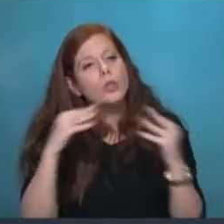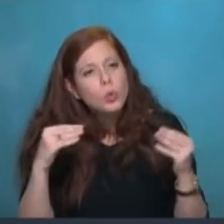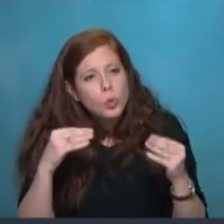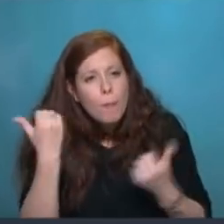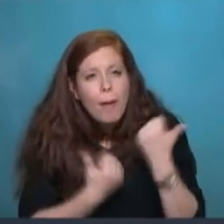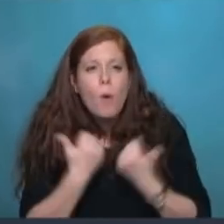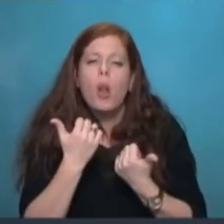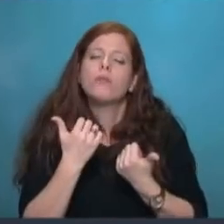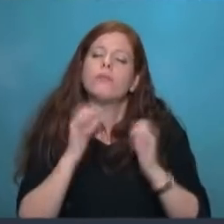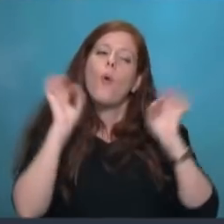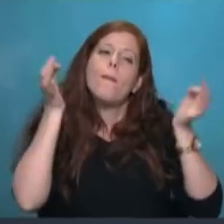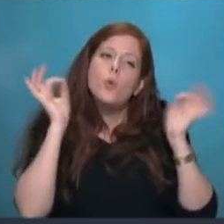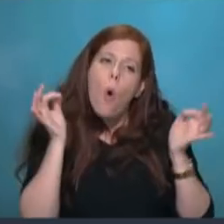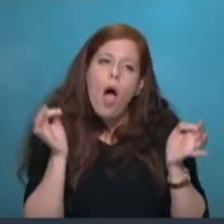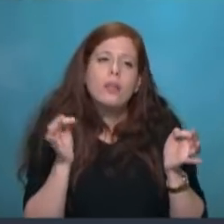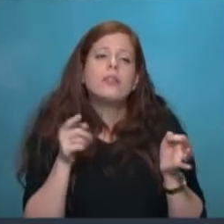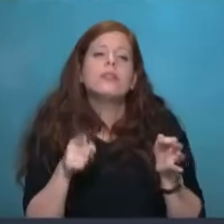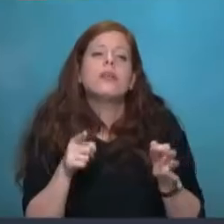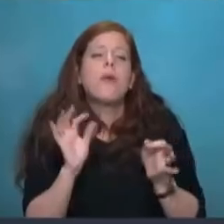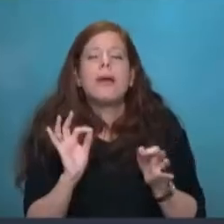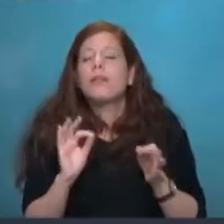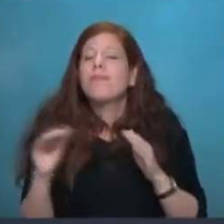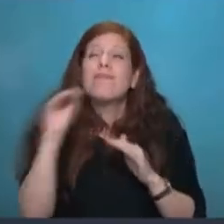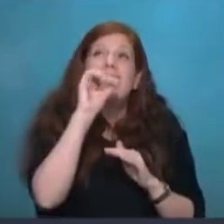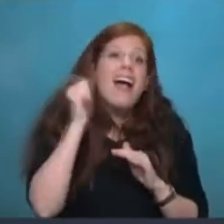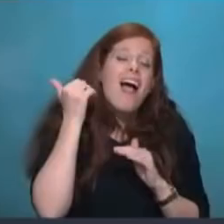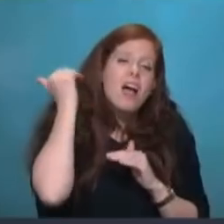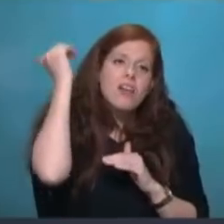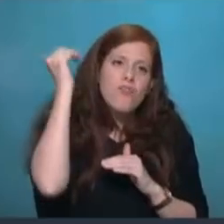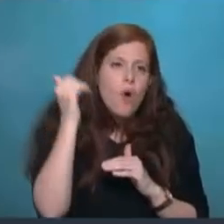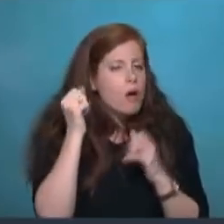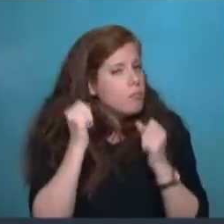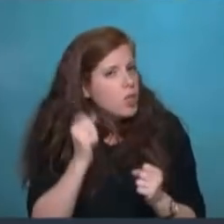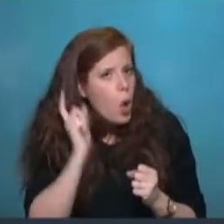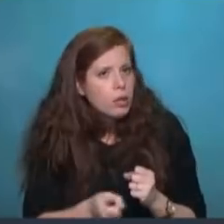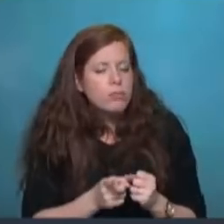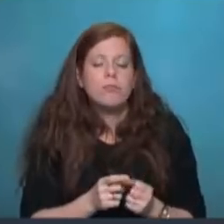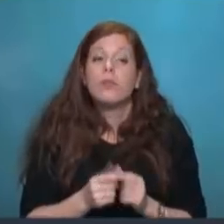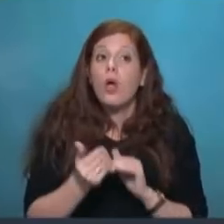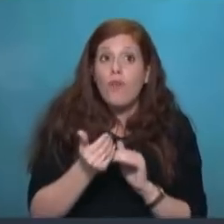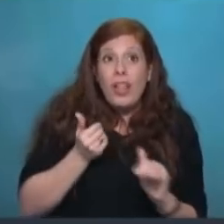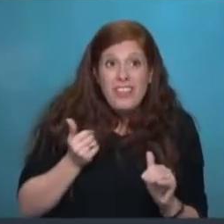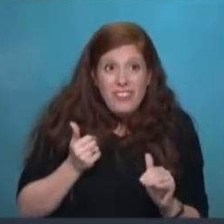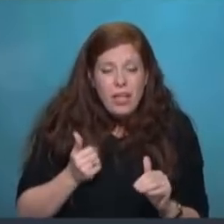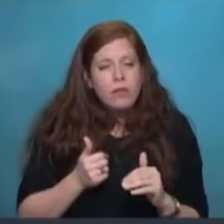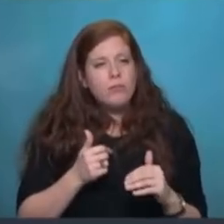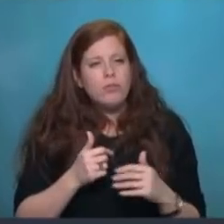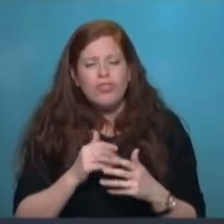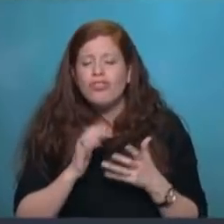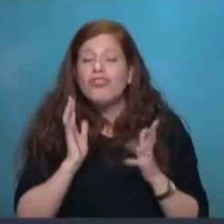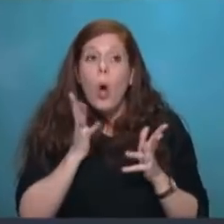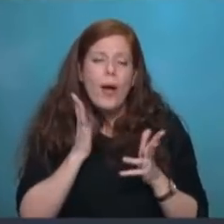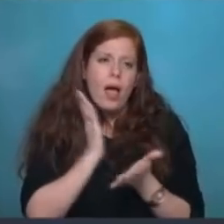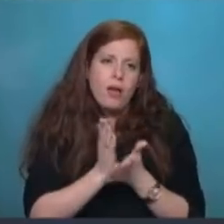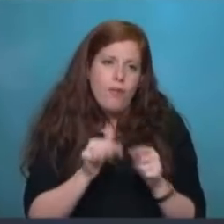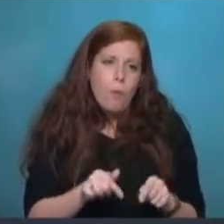event. This is a SEER 1 level 1 event. ועוד לפני שהתחיל המשחק, השערוריה כבר כאן, והיא לא נוגעת לספורט, אלא למופע